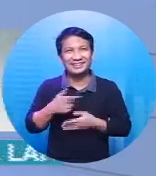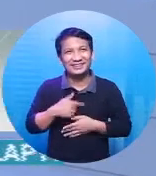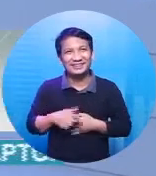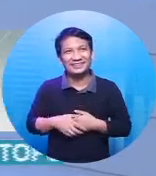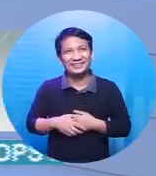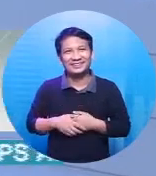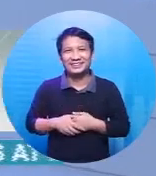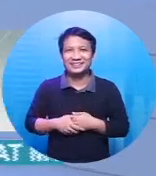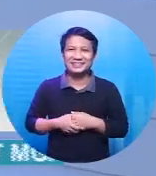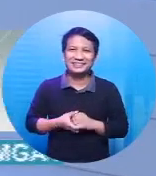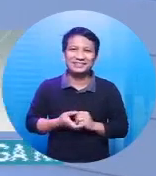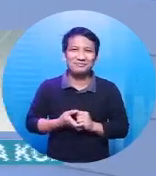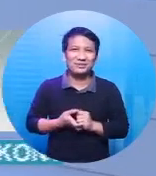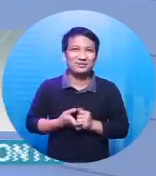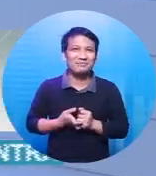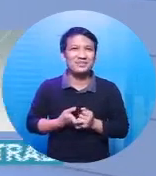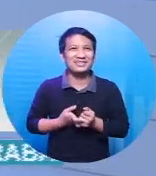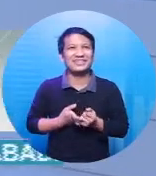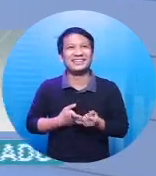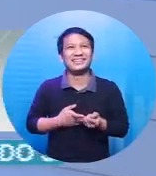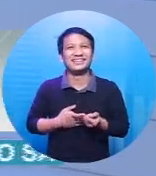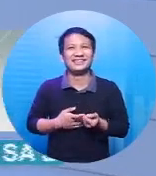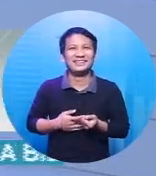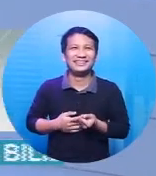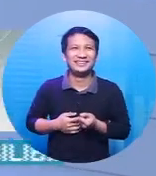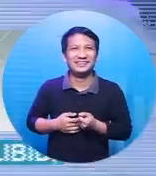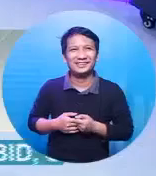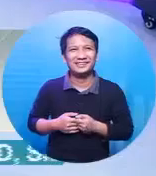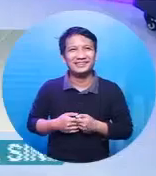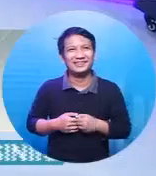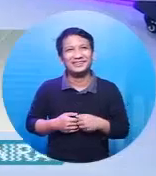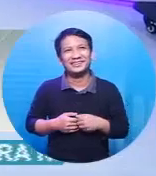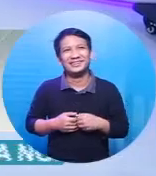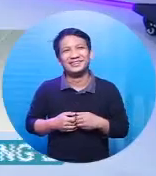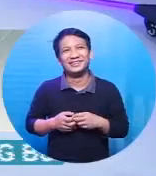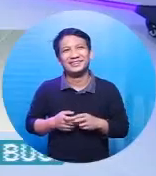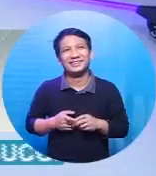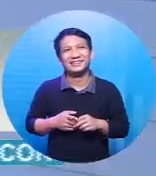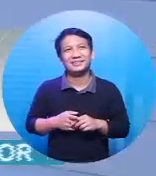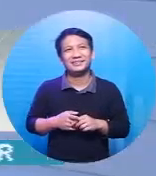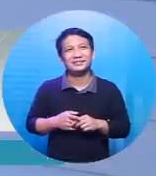Ako po, si Rafi Tulpo, humingi po ng pahumanmin. Okay, practice lang yun. Kung sakasakali.